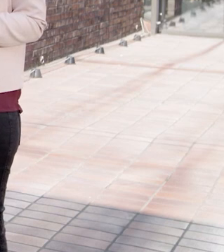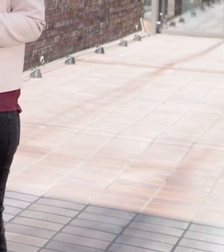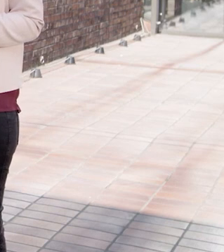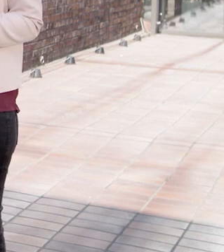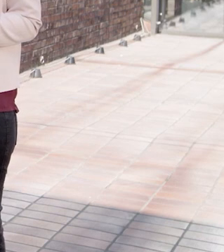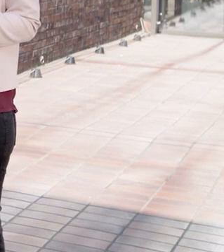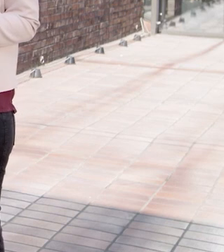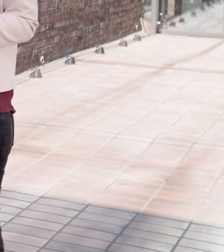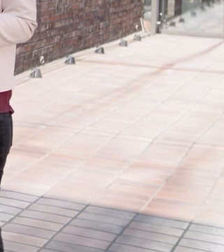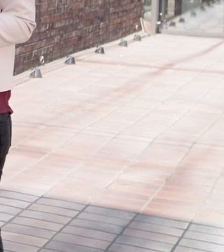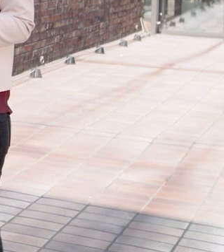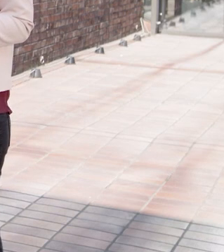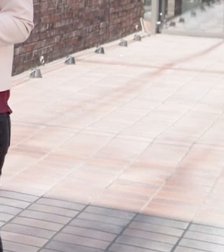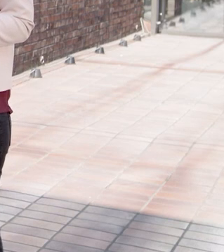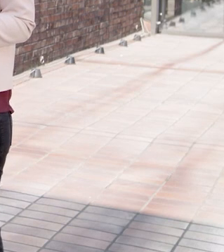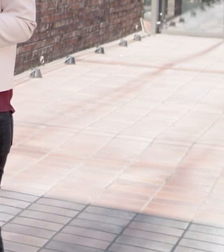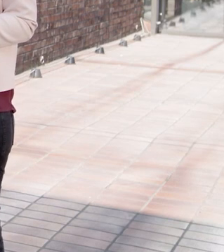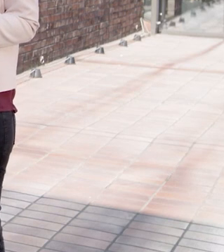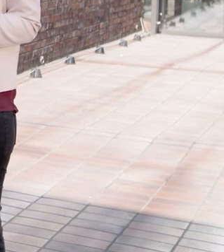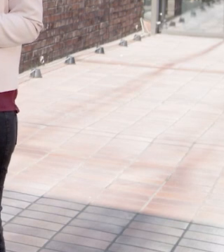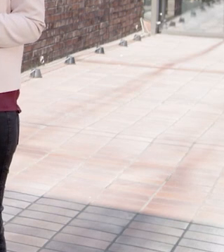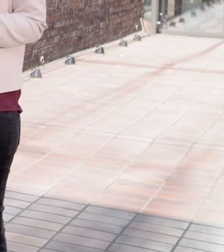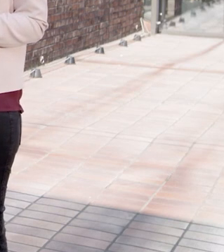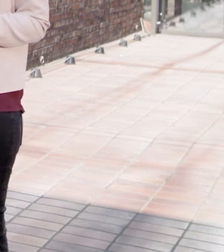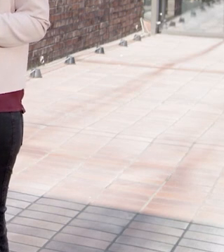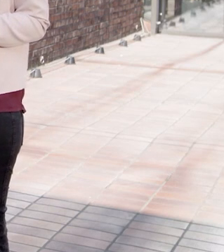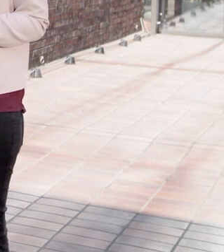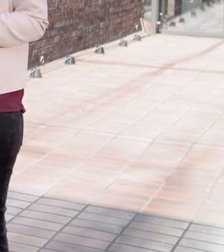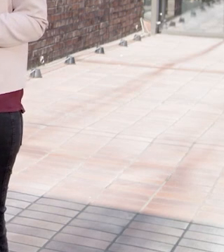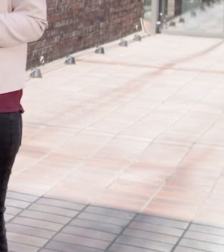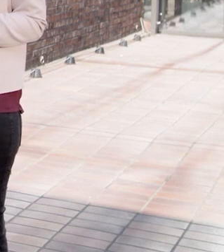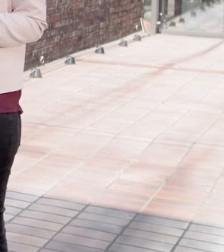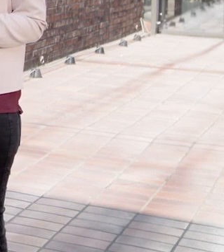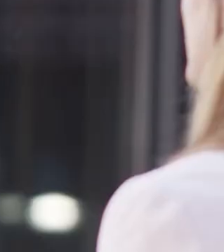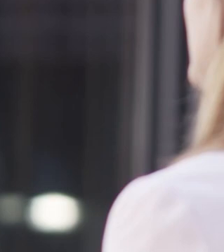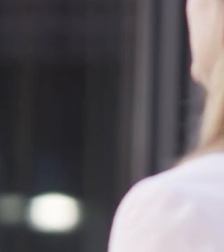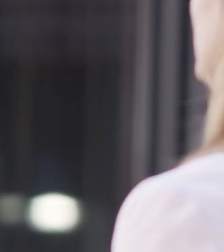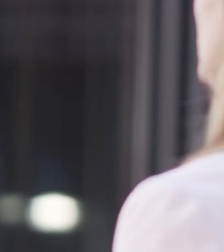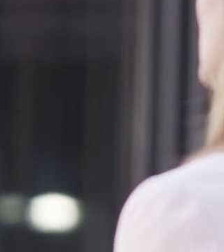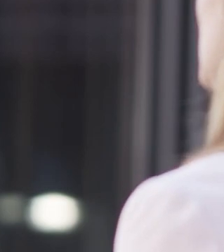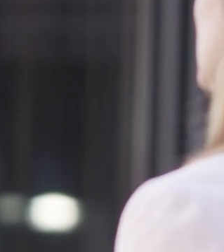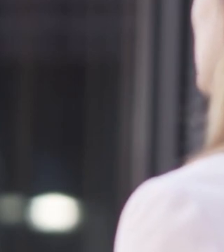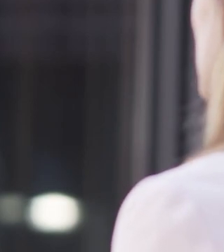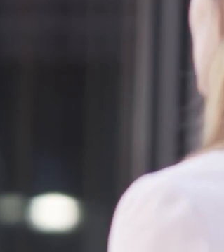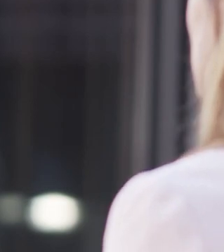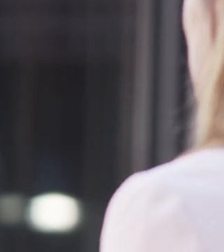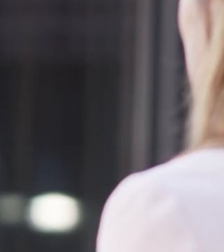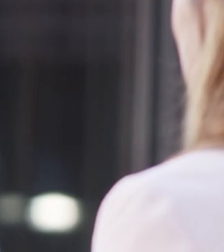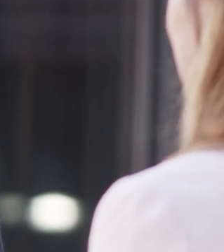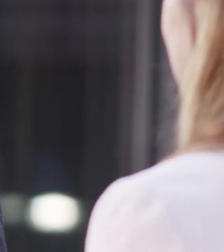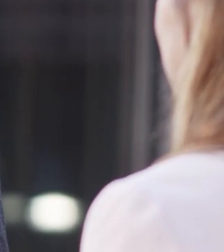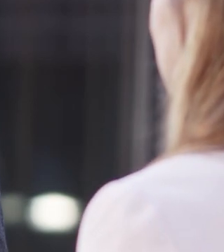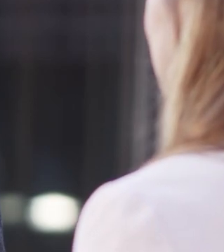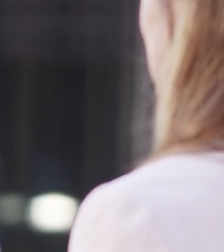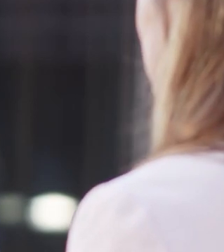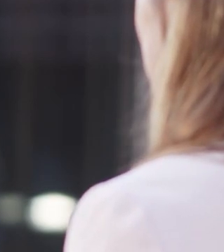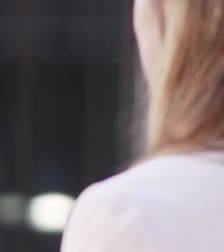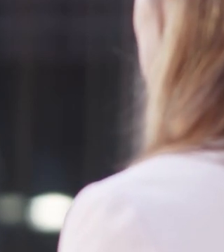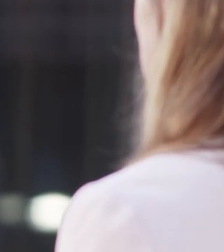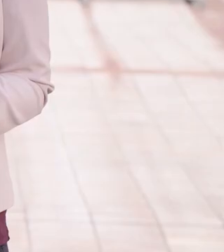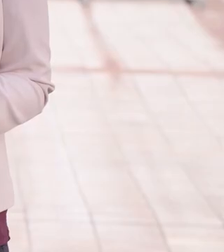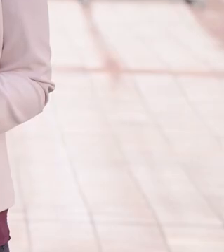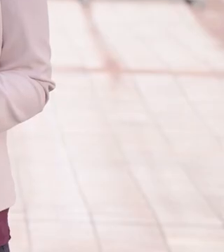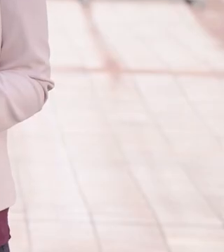w Katowicach mogą też korzystać z bezpłatnych konsultacji psychologicznych. Realizujemy je w